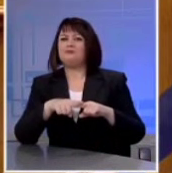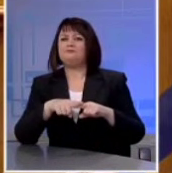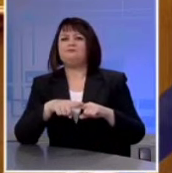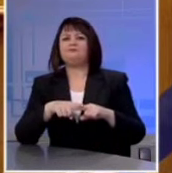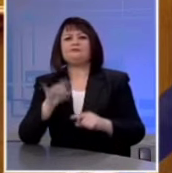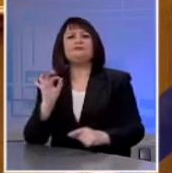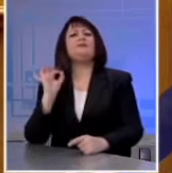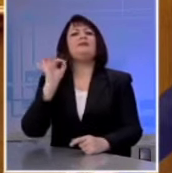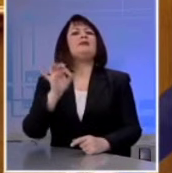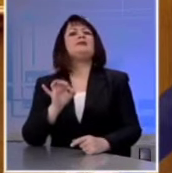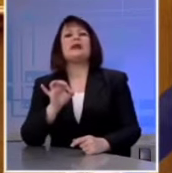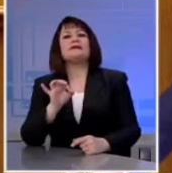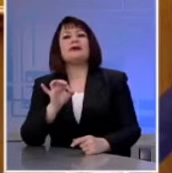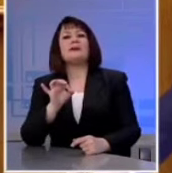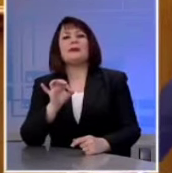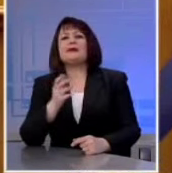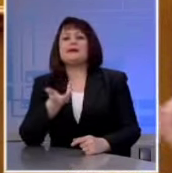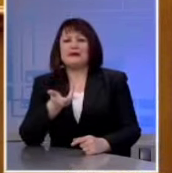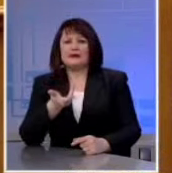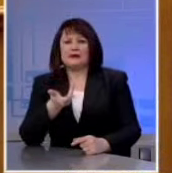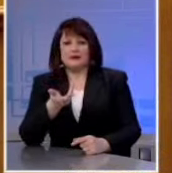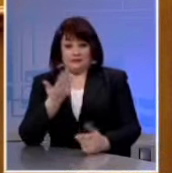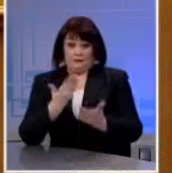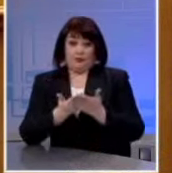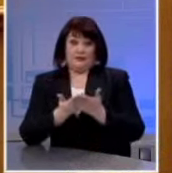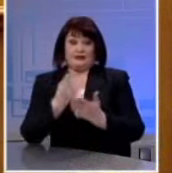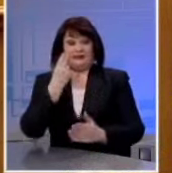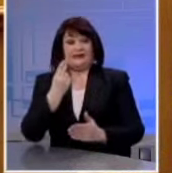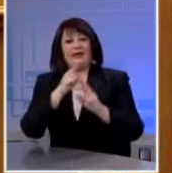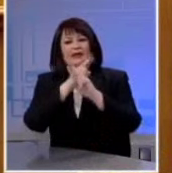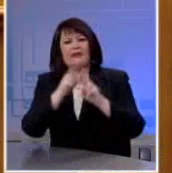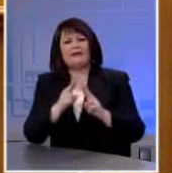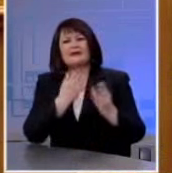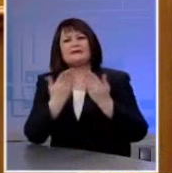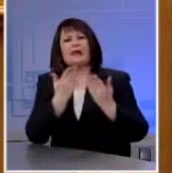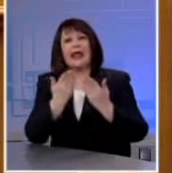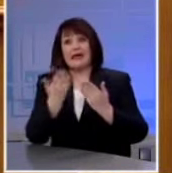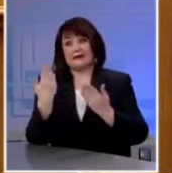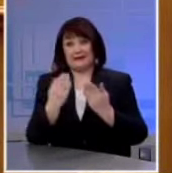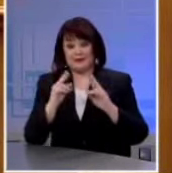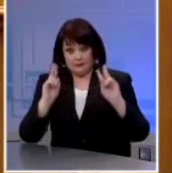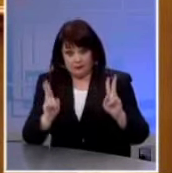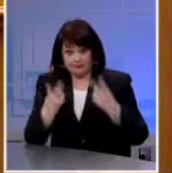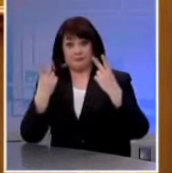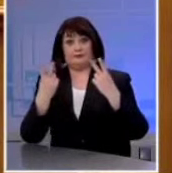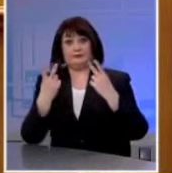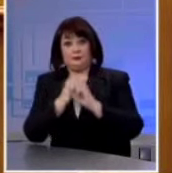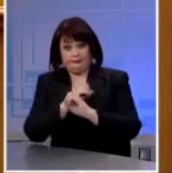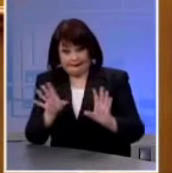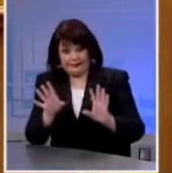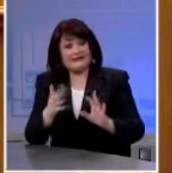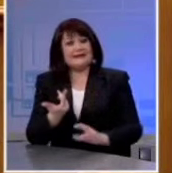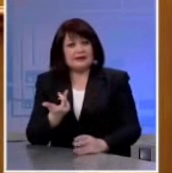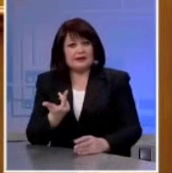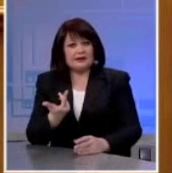έχει φτάσει, όπως αποδεικνύει η διεθνής μελέτη που είδε πρόσφατα το φως δημοσιότητας, να